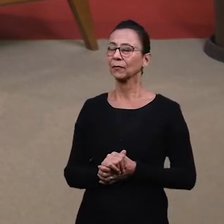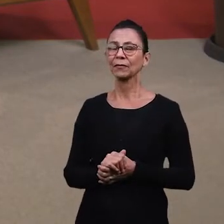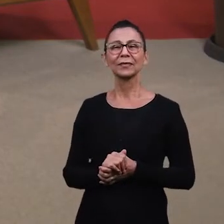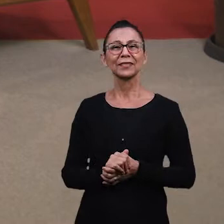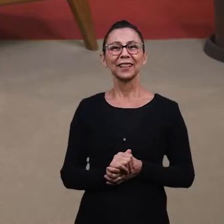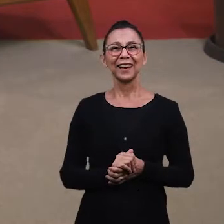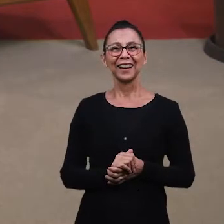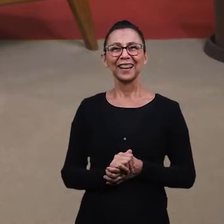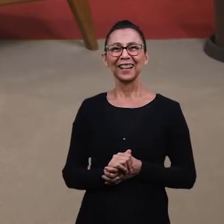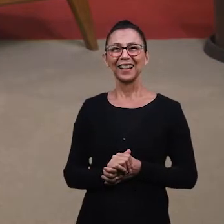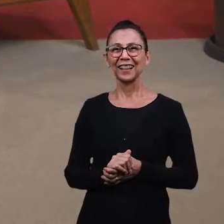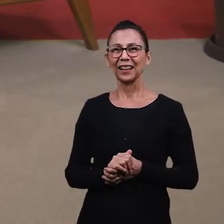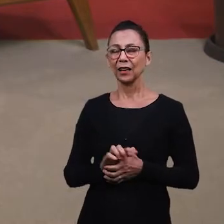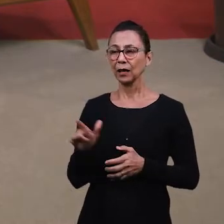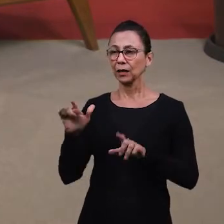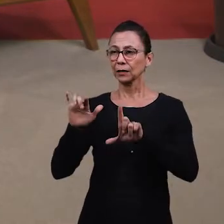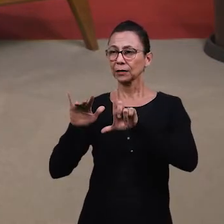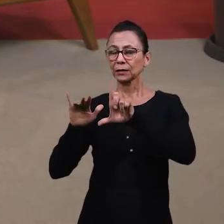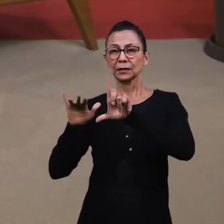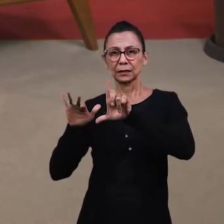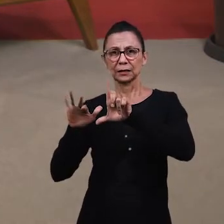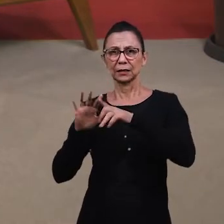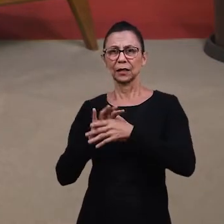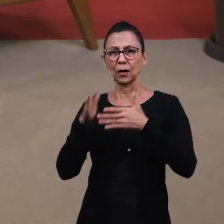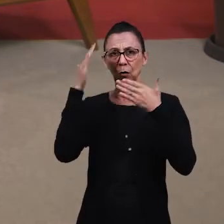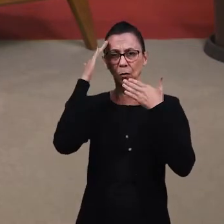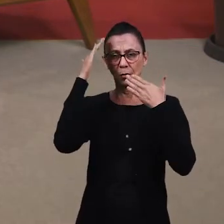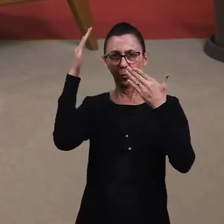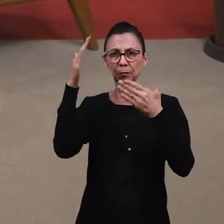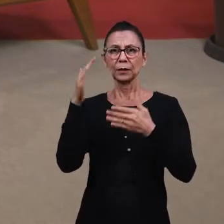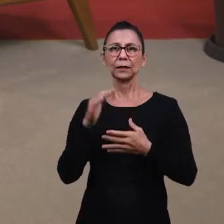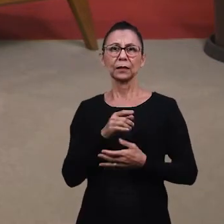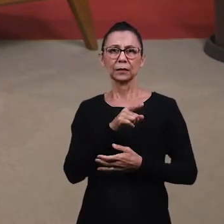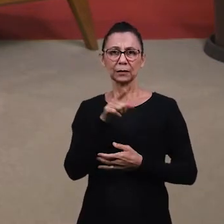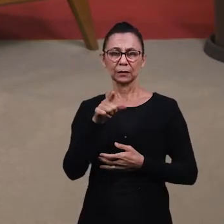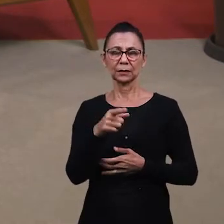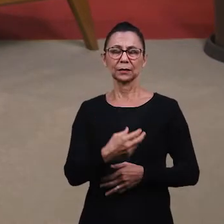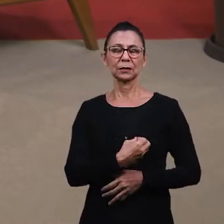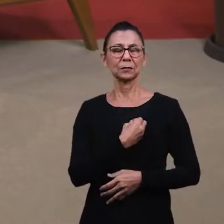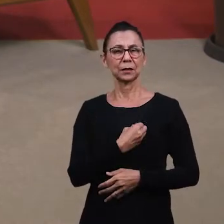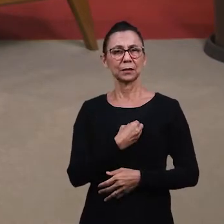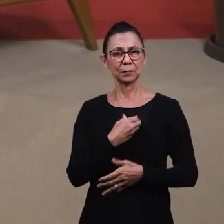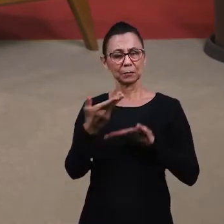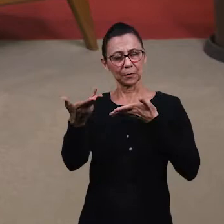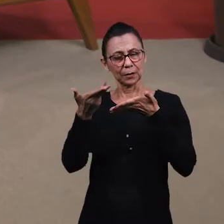et c'est un complément de grande aide pour que je puisse étudier les questions de l'EBD.